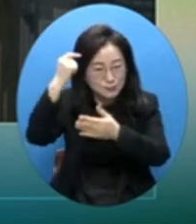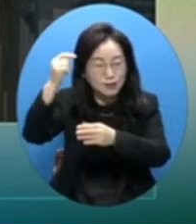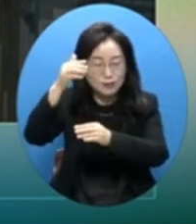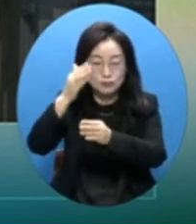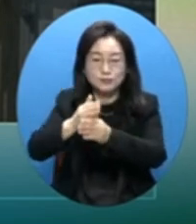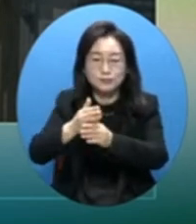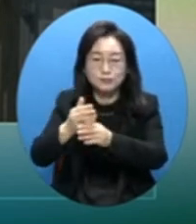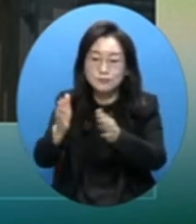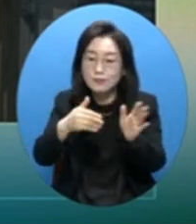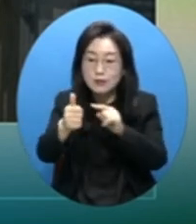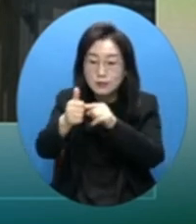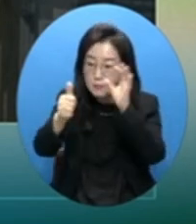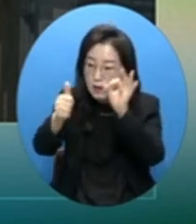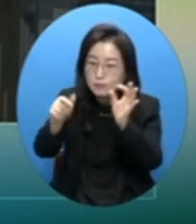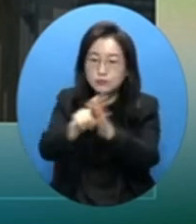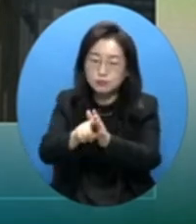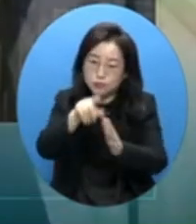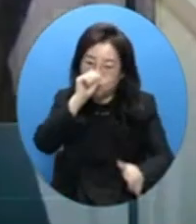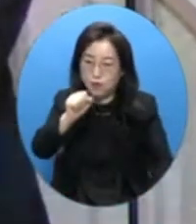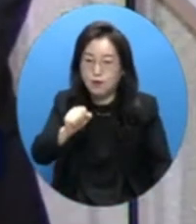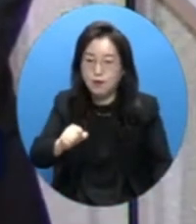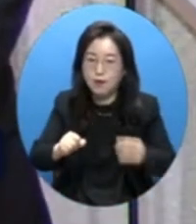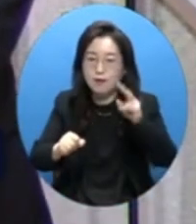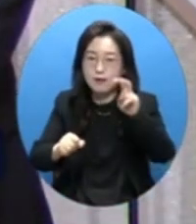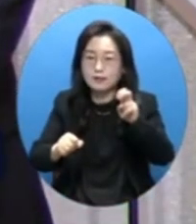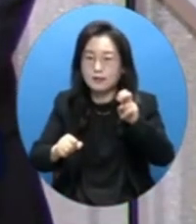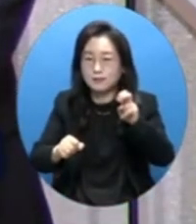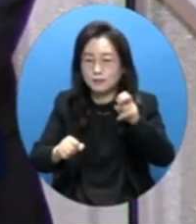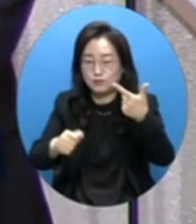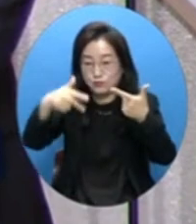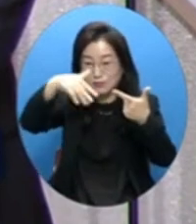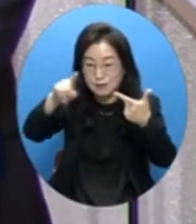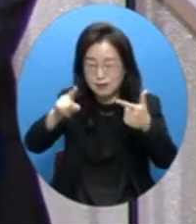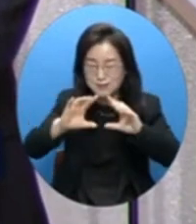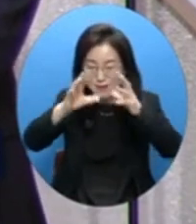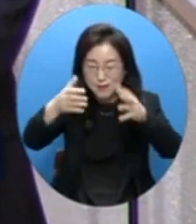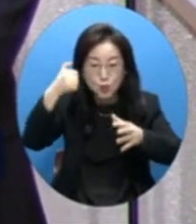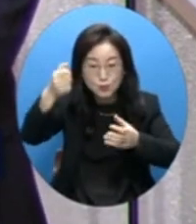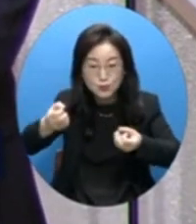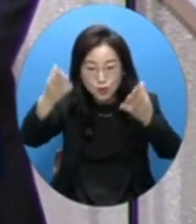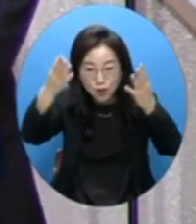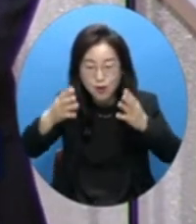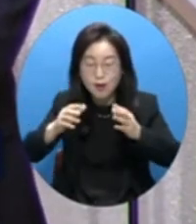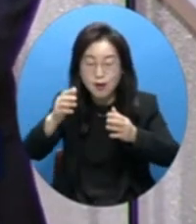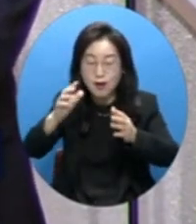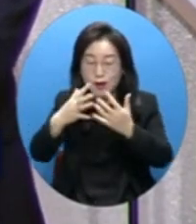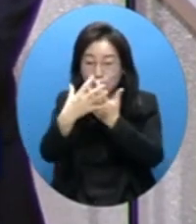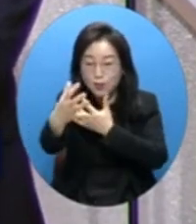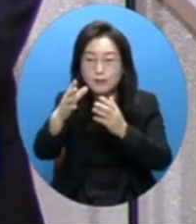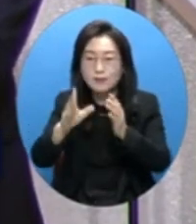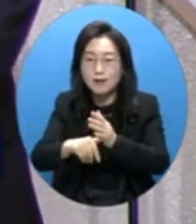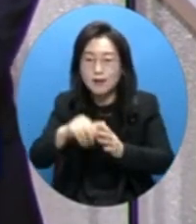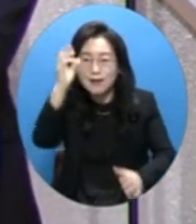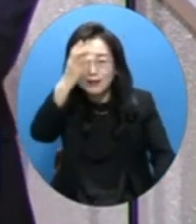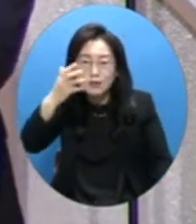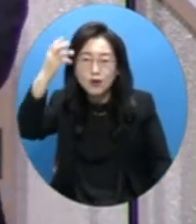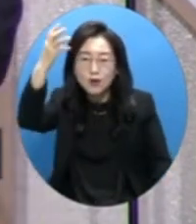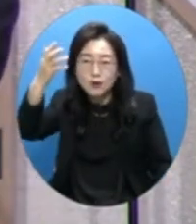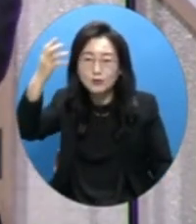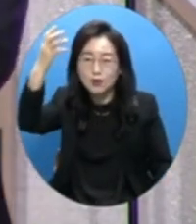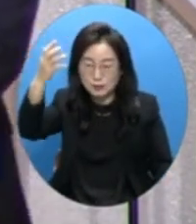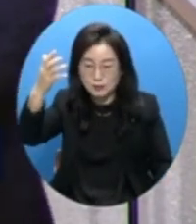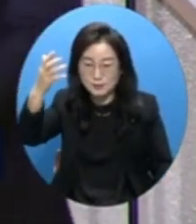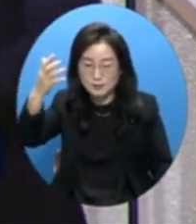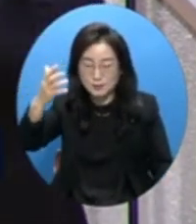좋습니다 제2차 26장에 대해서 성내 권용으로 운영되는 사업이라고 하는 주제로 워크샵을